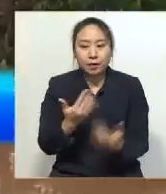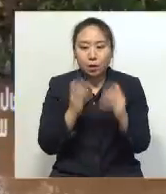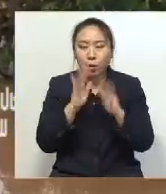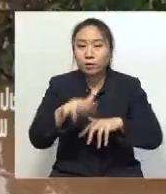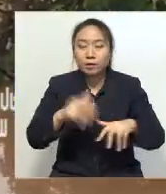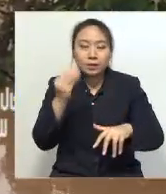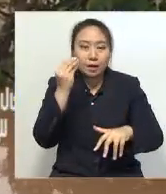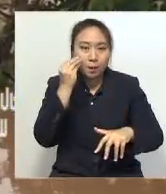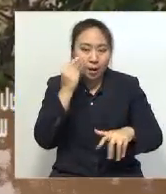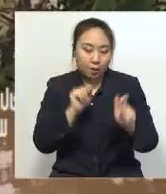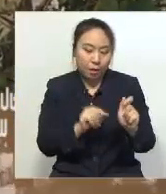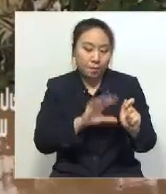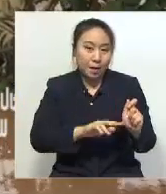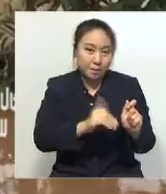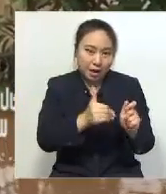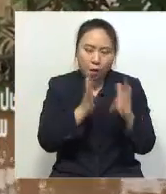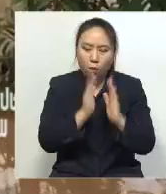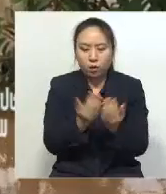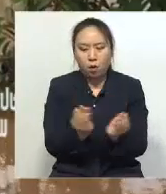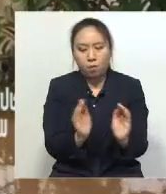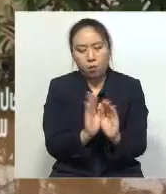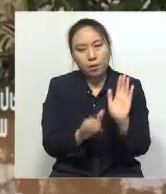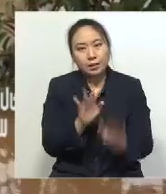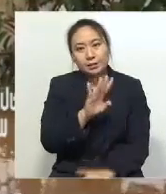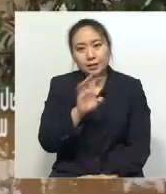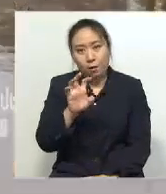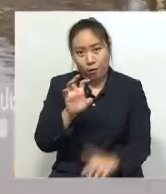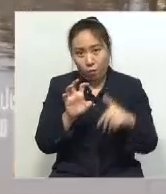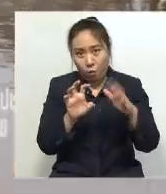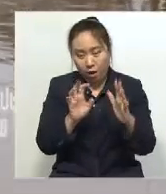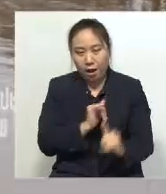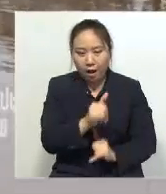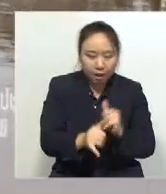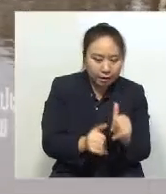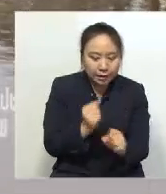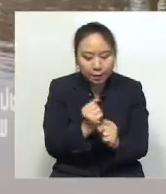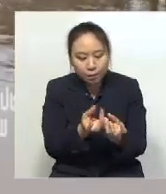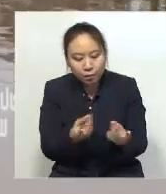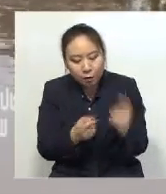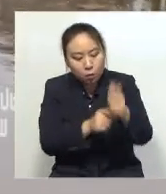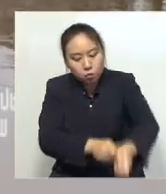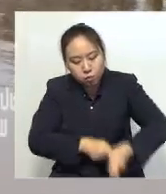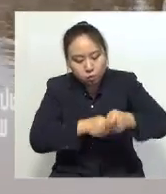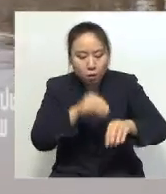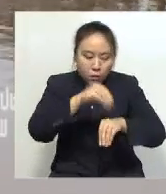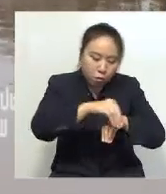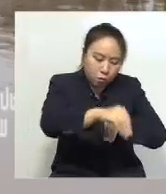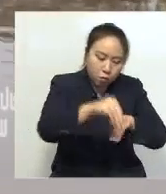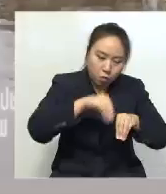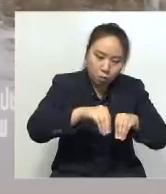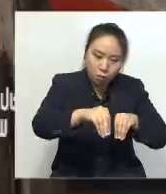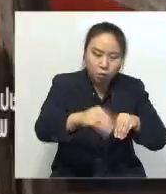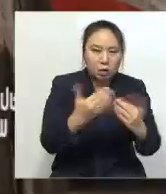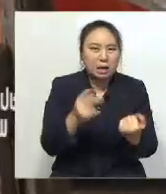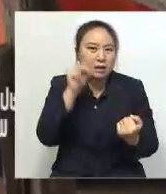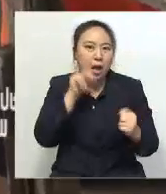าบ่อและจตัง เวียงคุก อำเภอ มืองจำนวกา 400 ครอบ ครัวที่เข้าไปปลูกพดผลทางการเกขนาดท